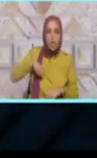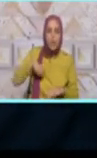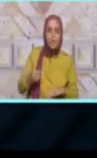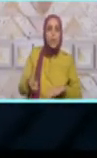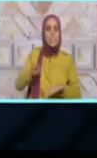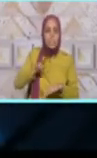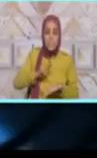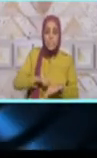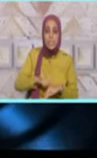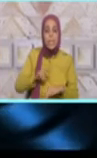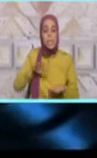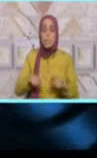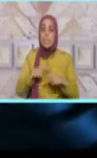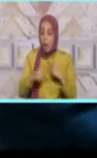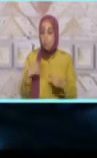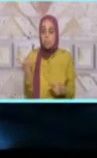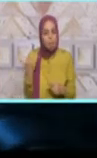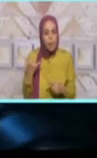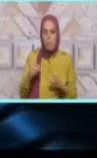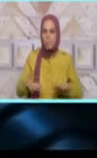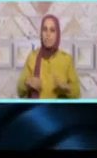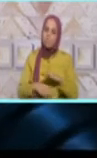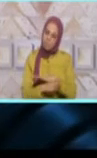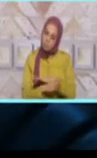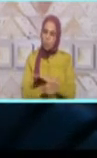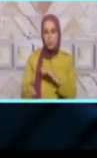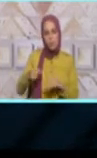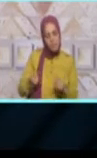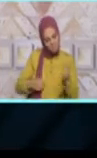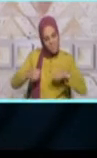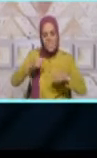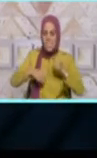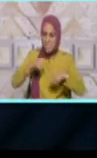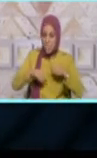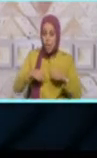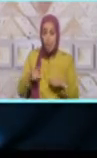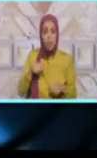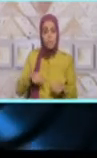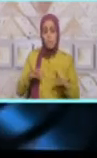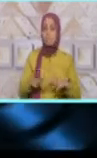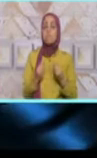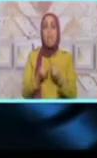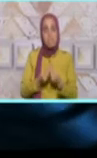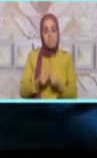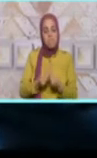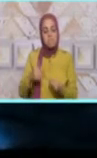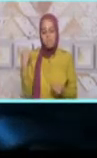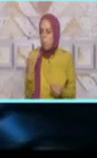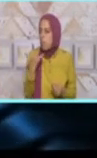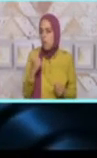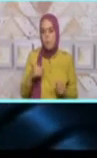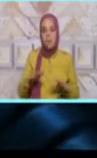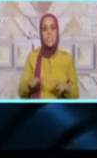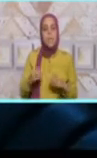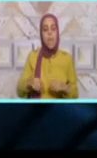يعني تكمن أهميتها أيضا أنها تدخل في صناعات يعني استراتيجية هامة.